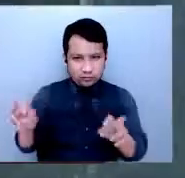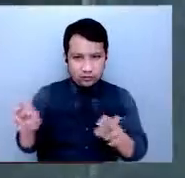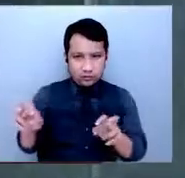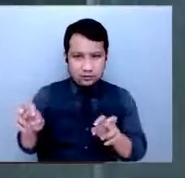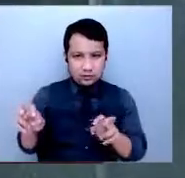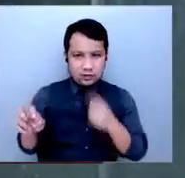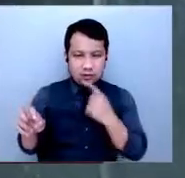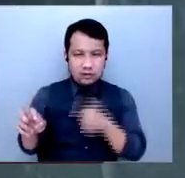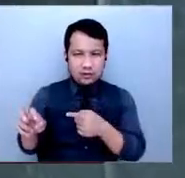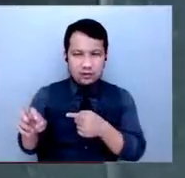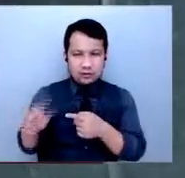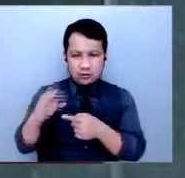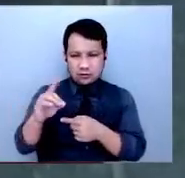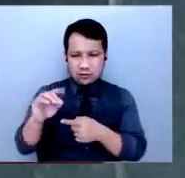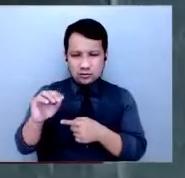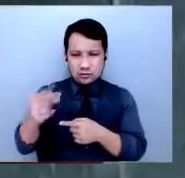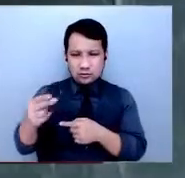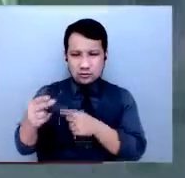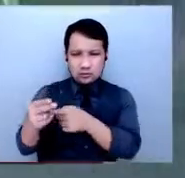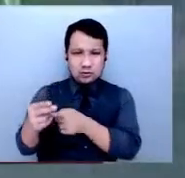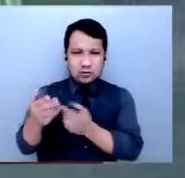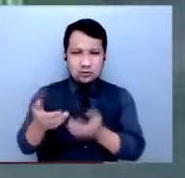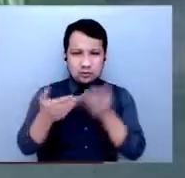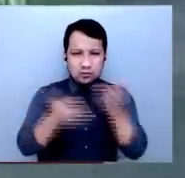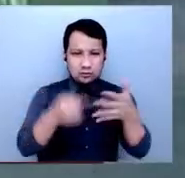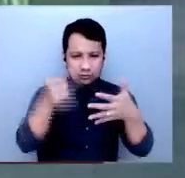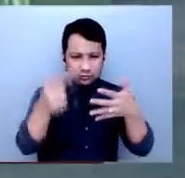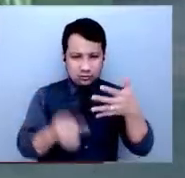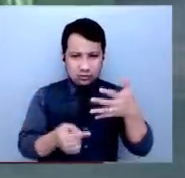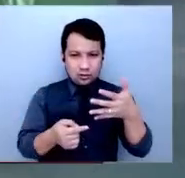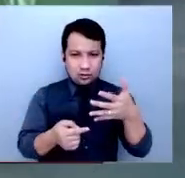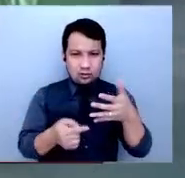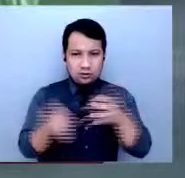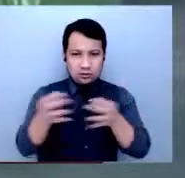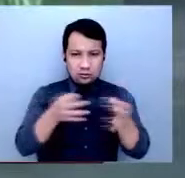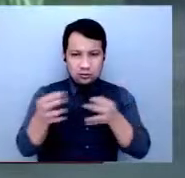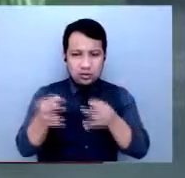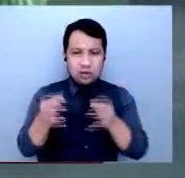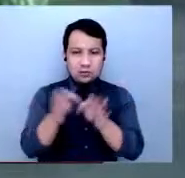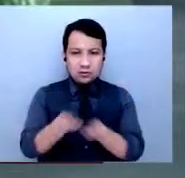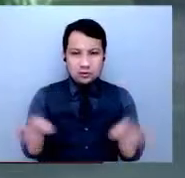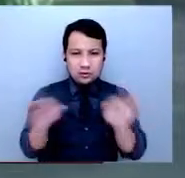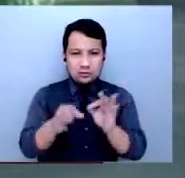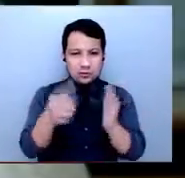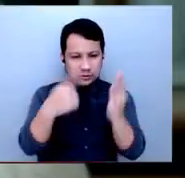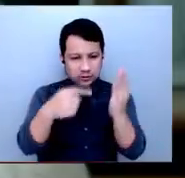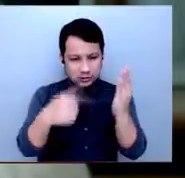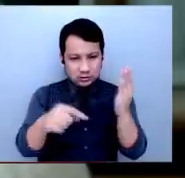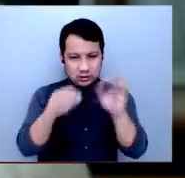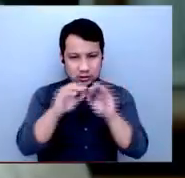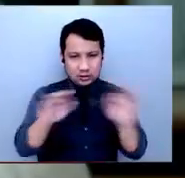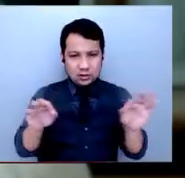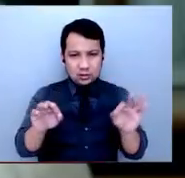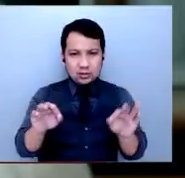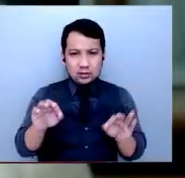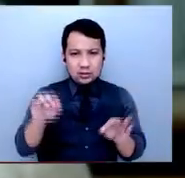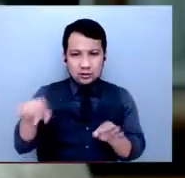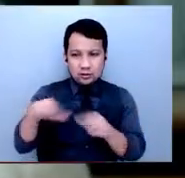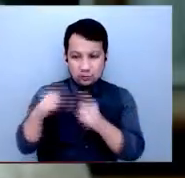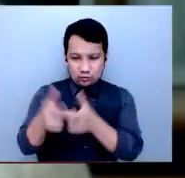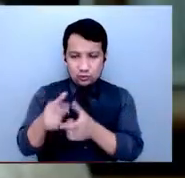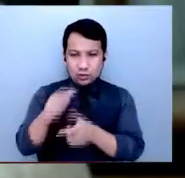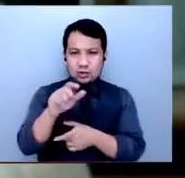ang Department of Health nag-i-issue ng bulletin, wala naman sila explanation nila. Dapat i-dissect ng Epidemiology Bureau kung